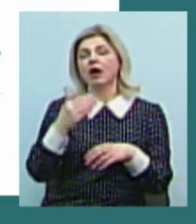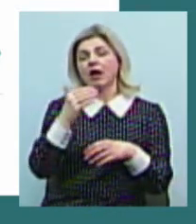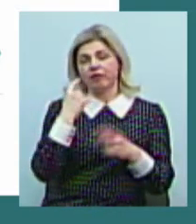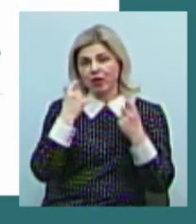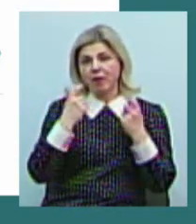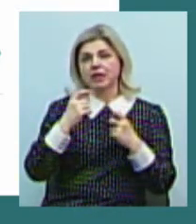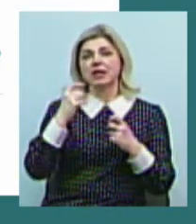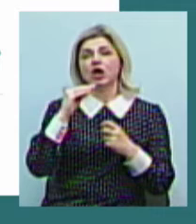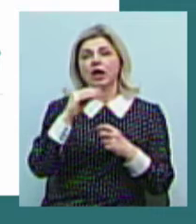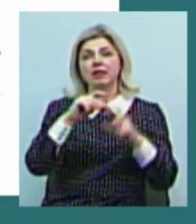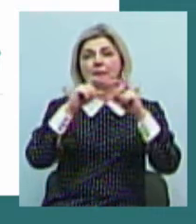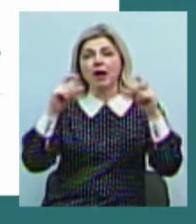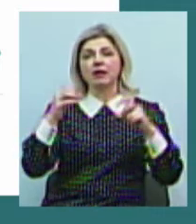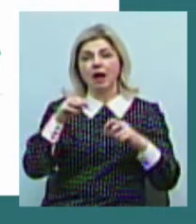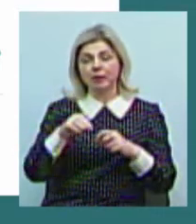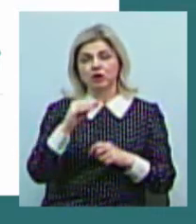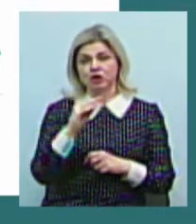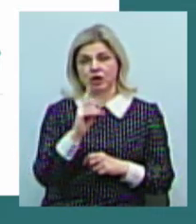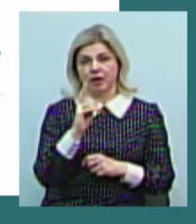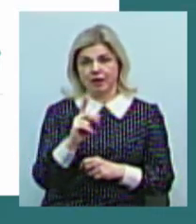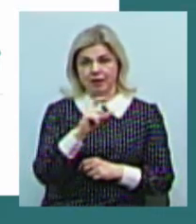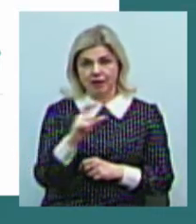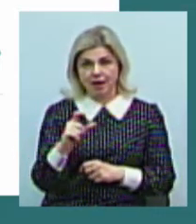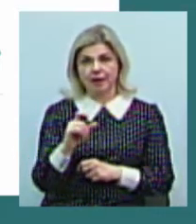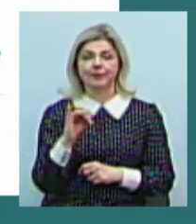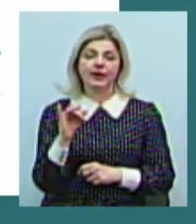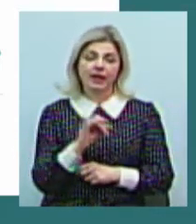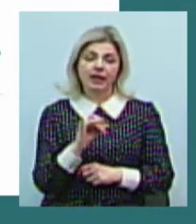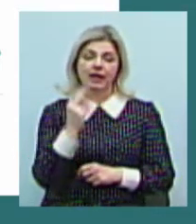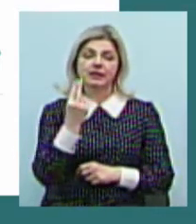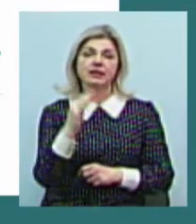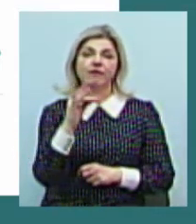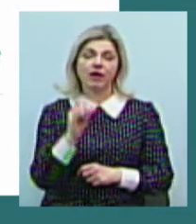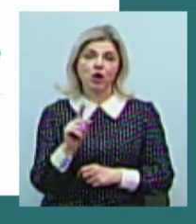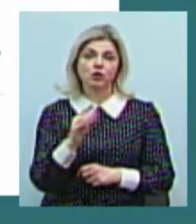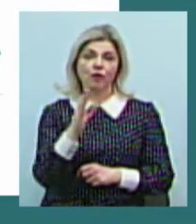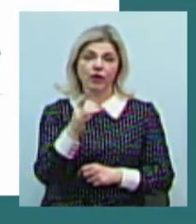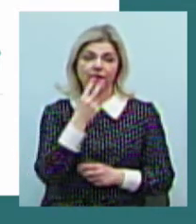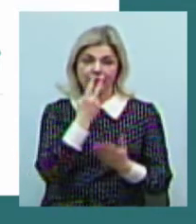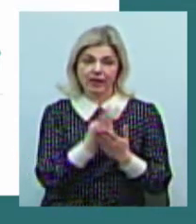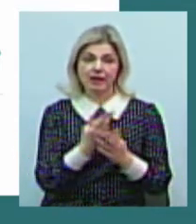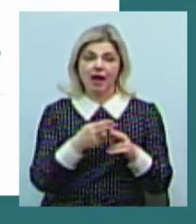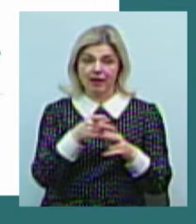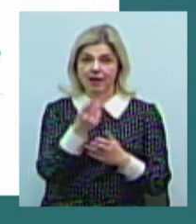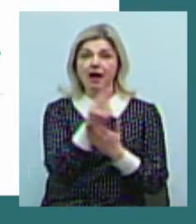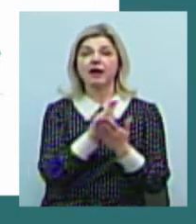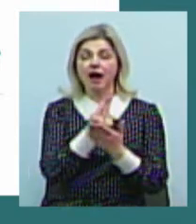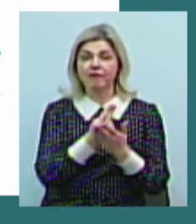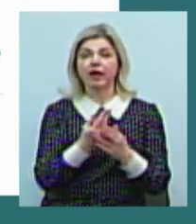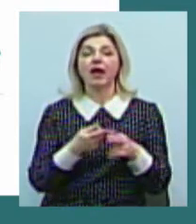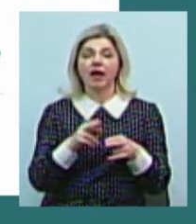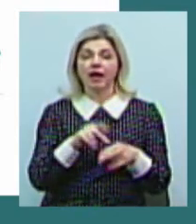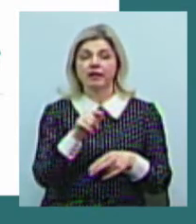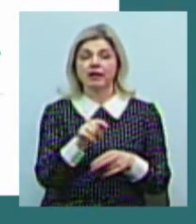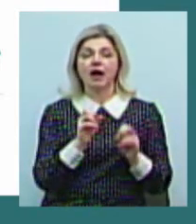И по большому счету вот эти вот цифры, вот то, что вы видите вот на инфографике, по большому счету это